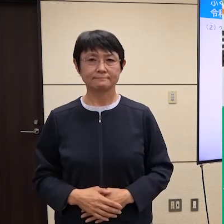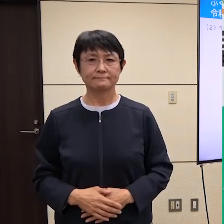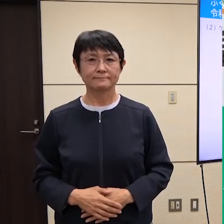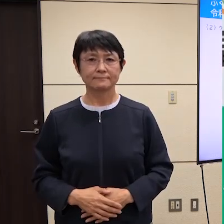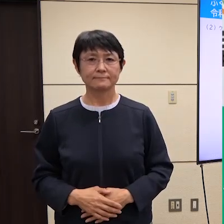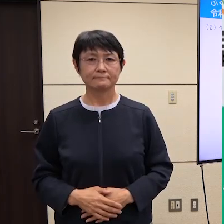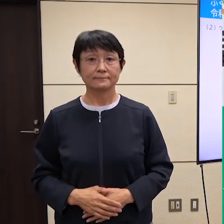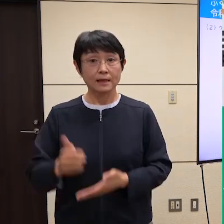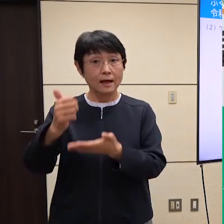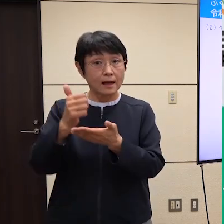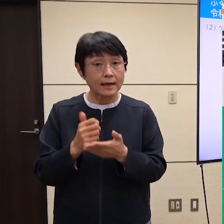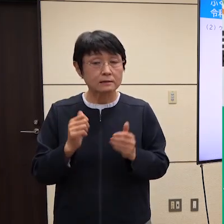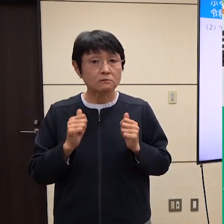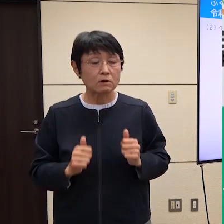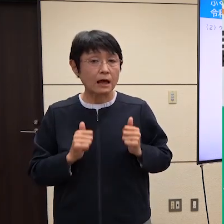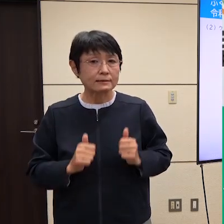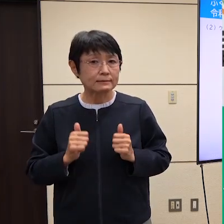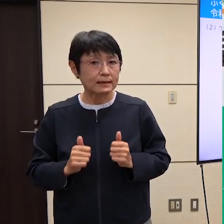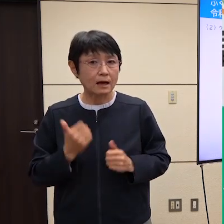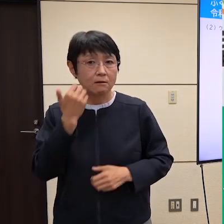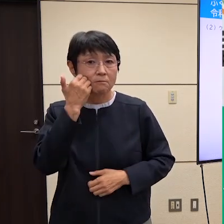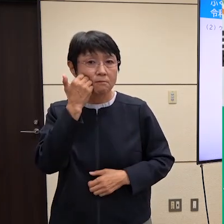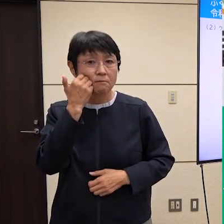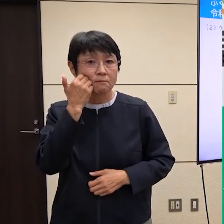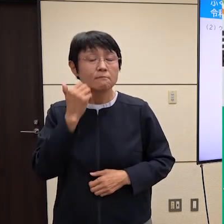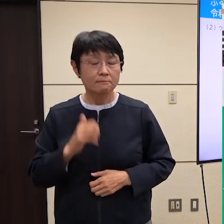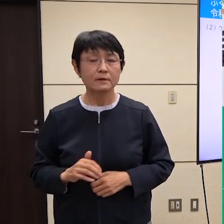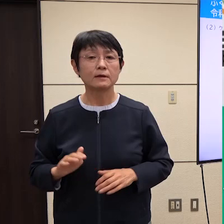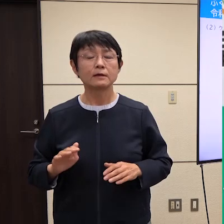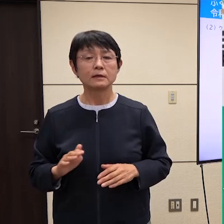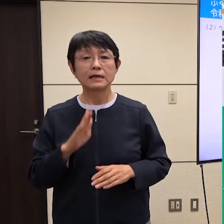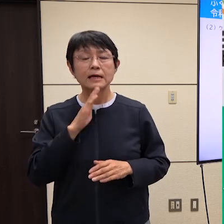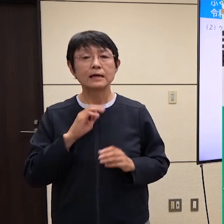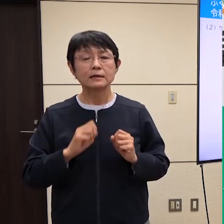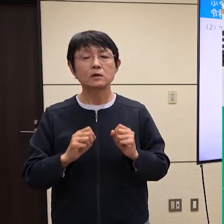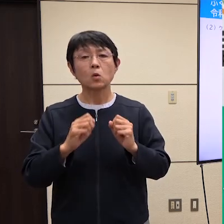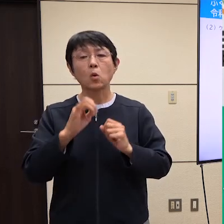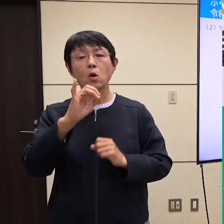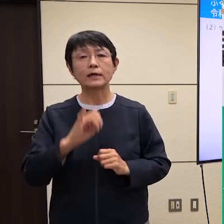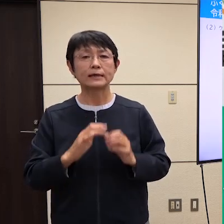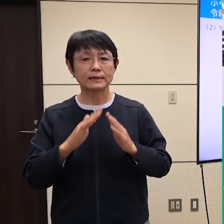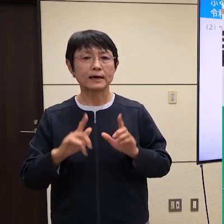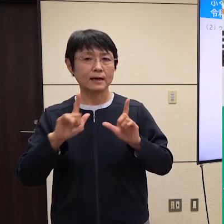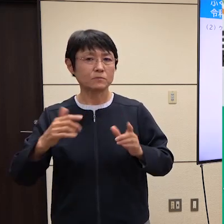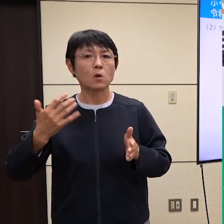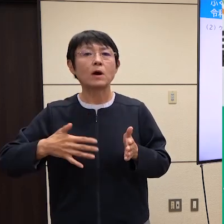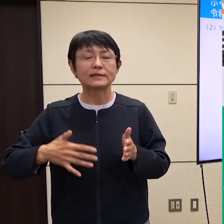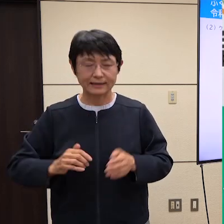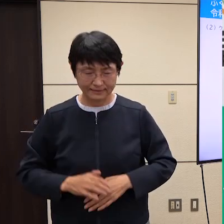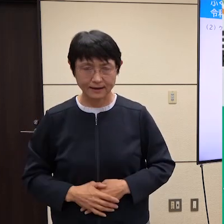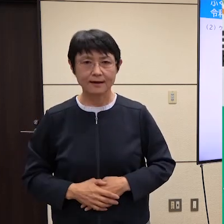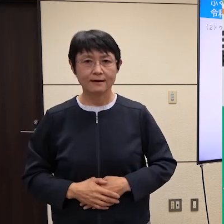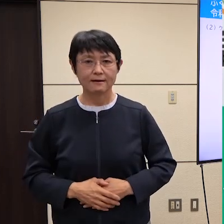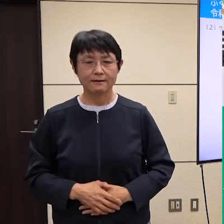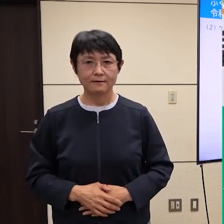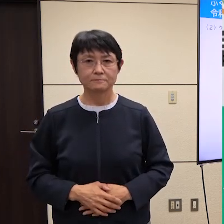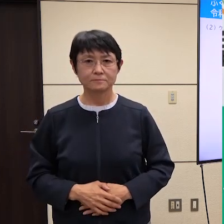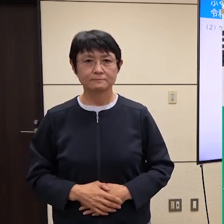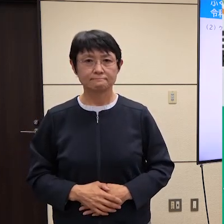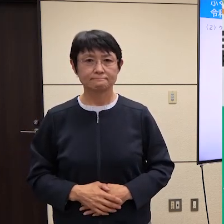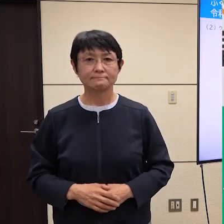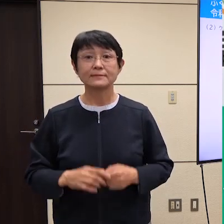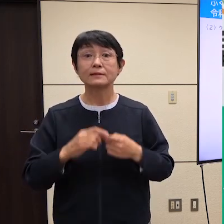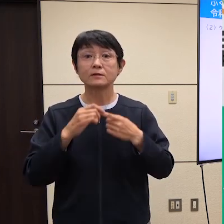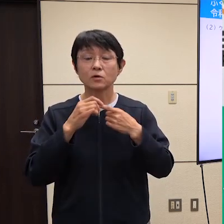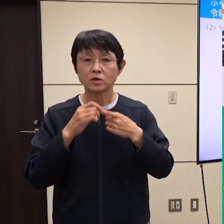そしてゲストランナーですが、これはこれまでの実行委員会でも発表はしておりませんでしたが、ま